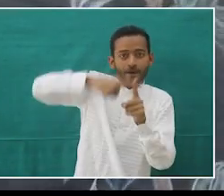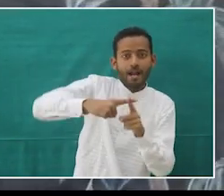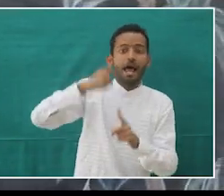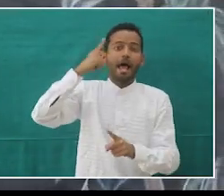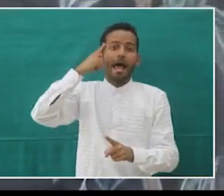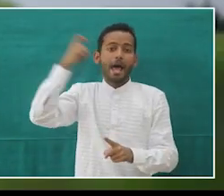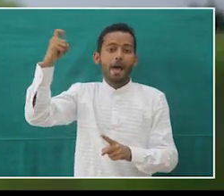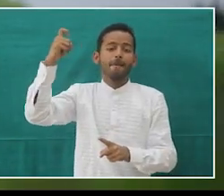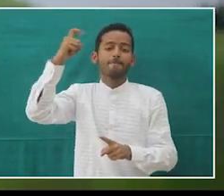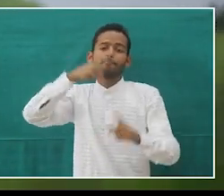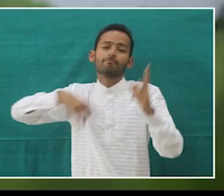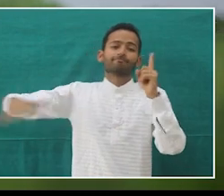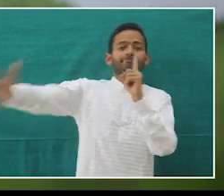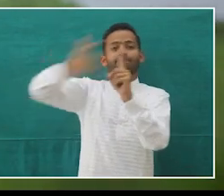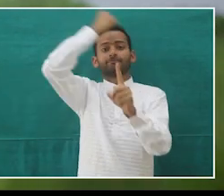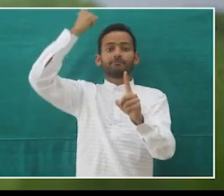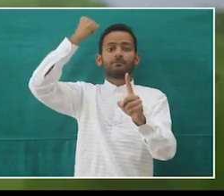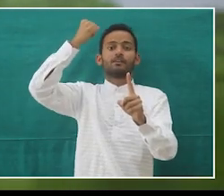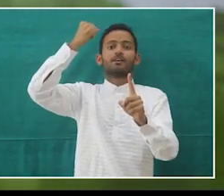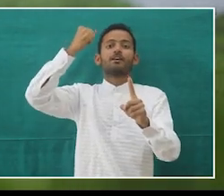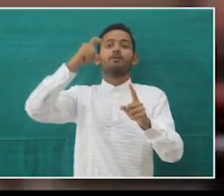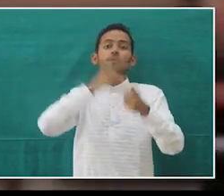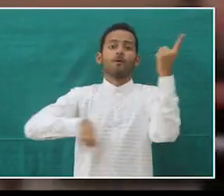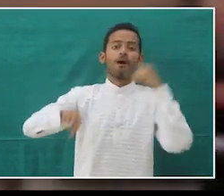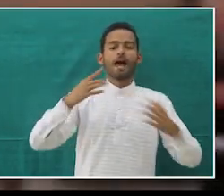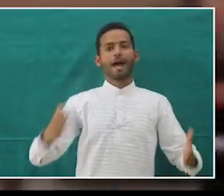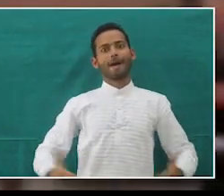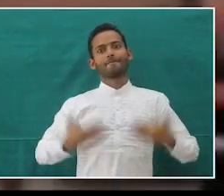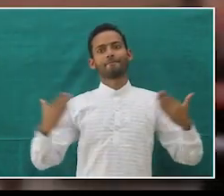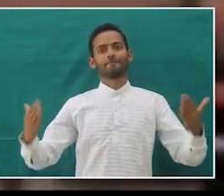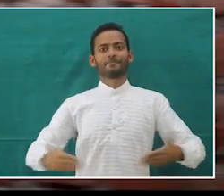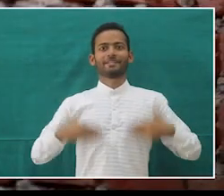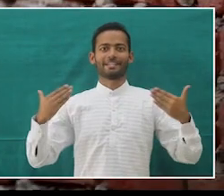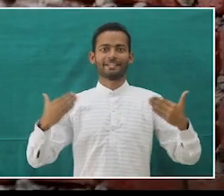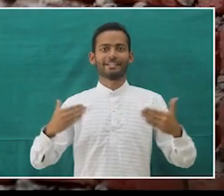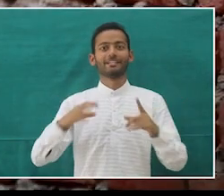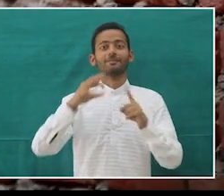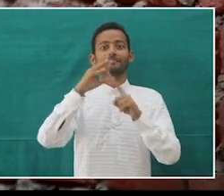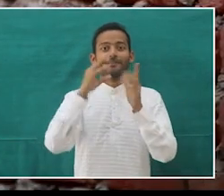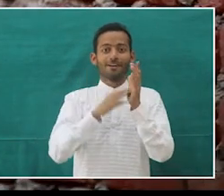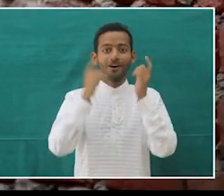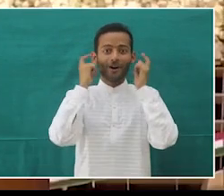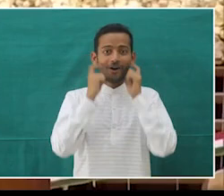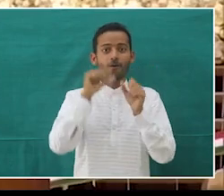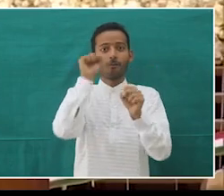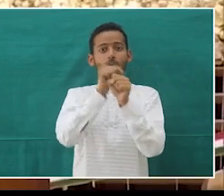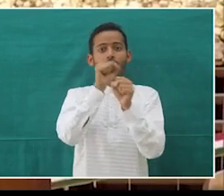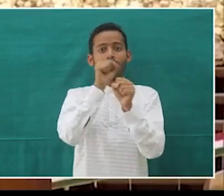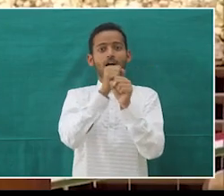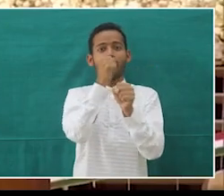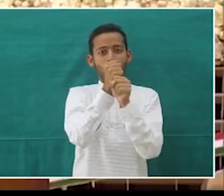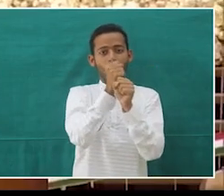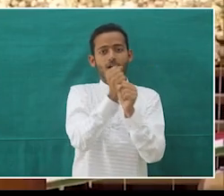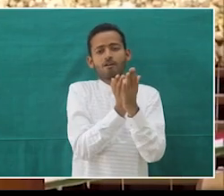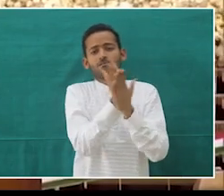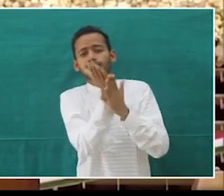वर्ग के लोगों के सपनों को सरकार करने और उनके जीवन को खुशहाल बनाने के लिए मोदी सरकार ने